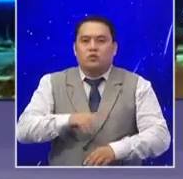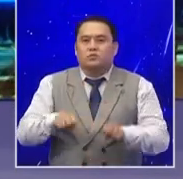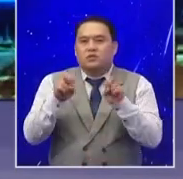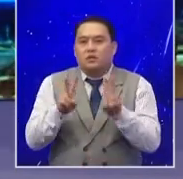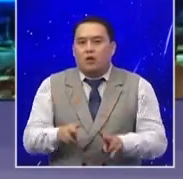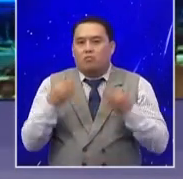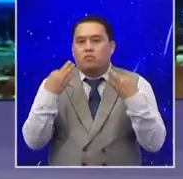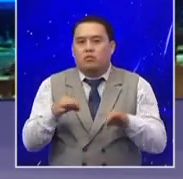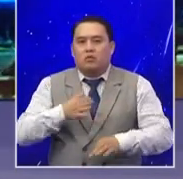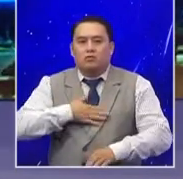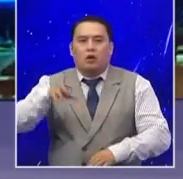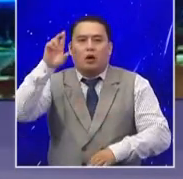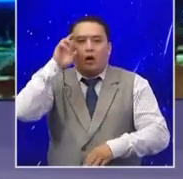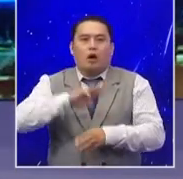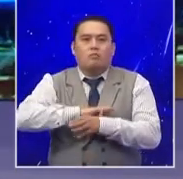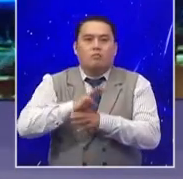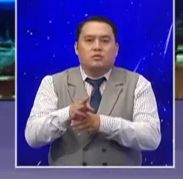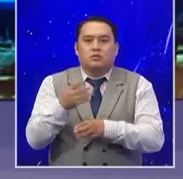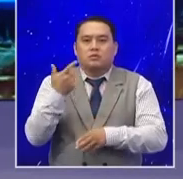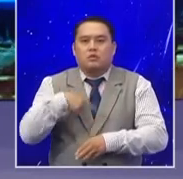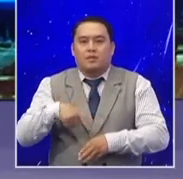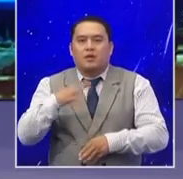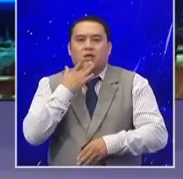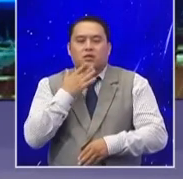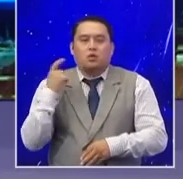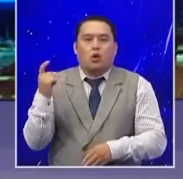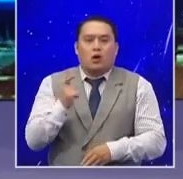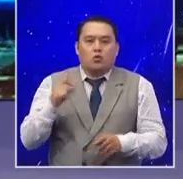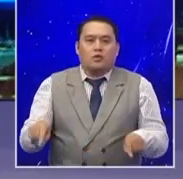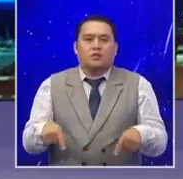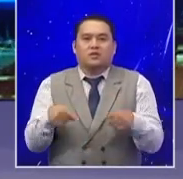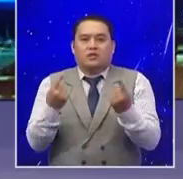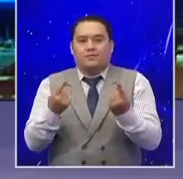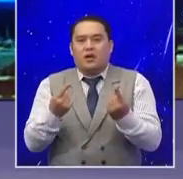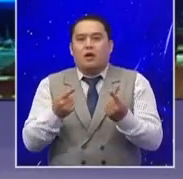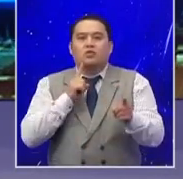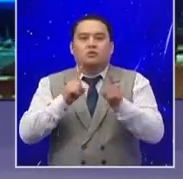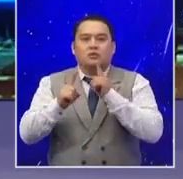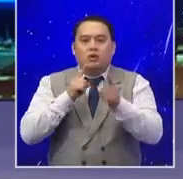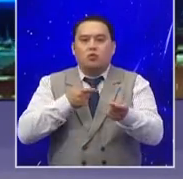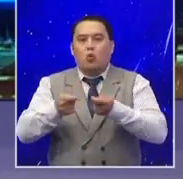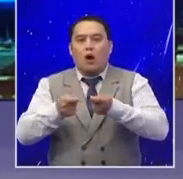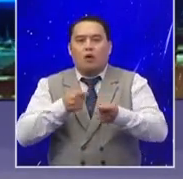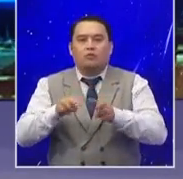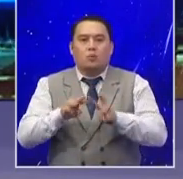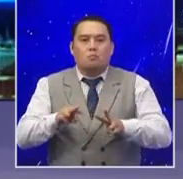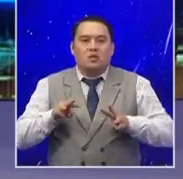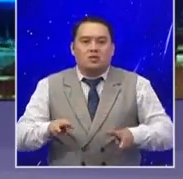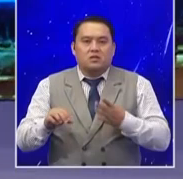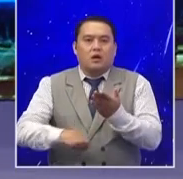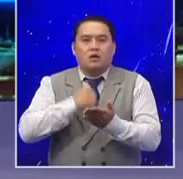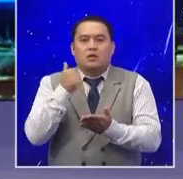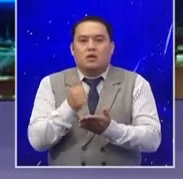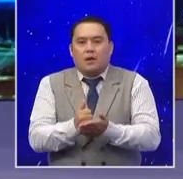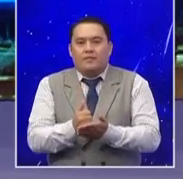экспертов, позволит нашей стране обеспечить самодостаточность национальной экономики. На прошедшем сегодня заседании правительства под председательством